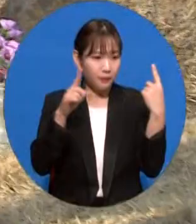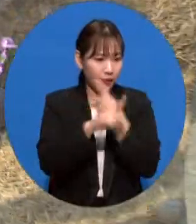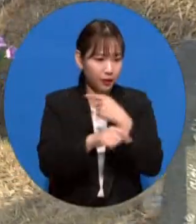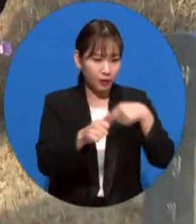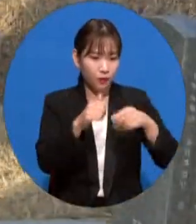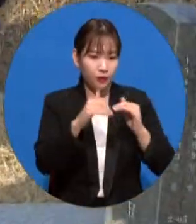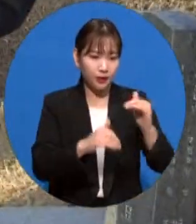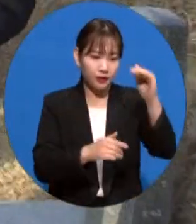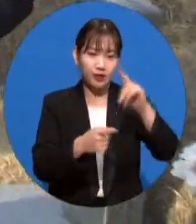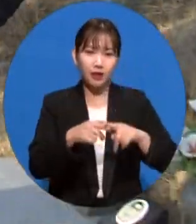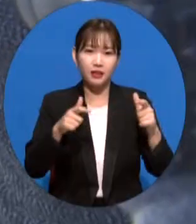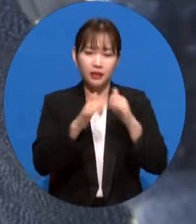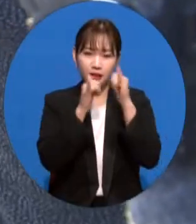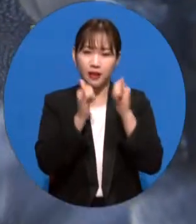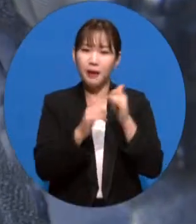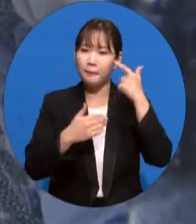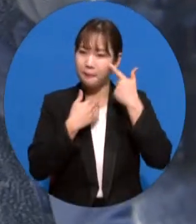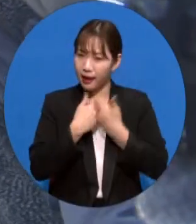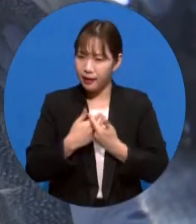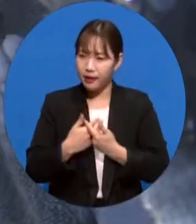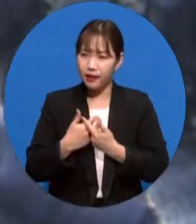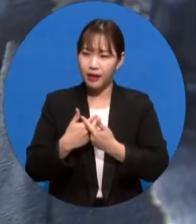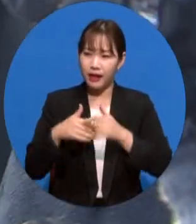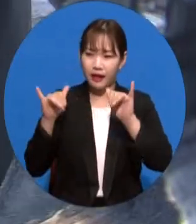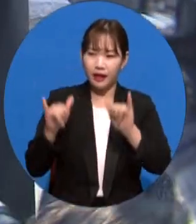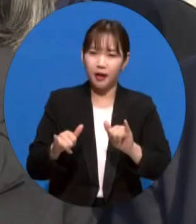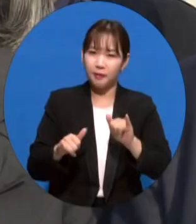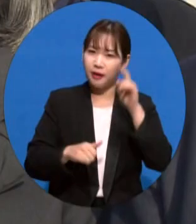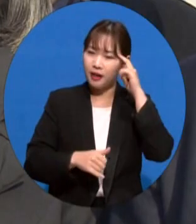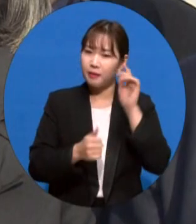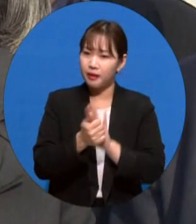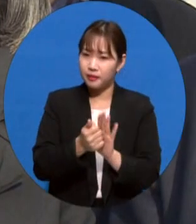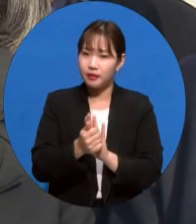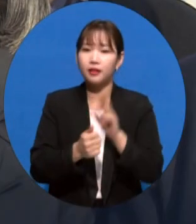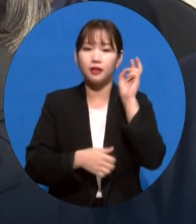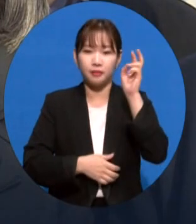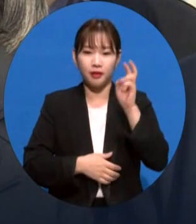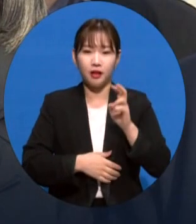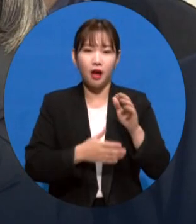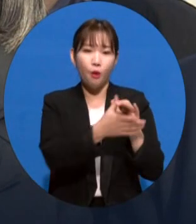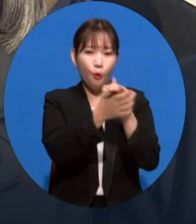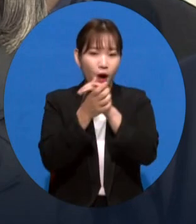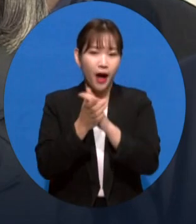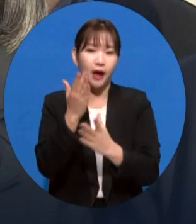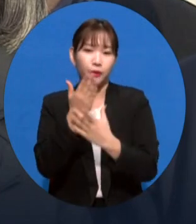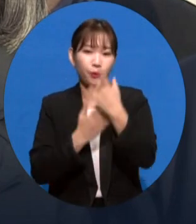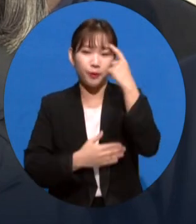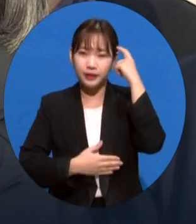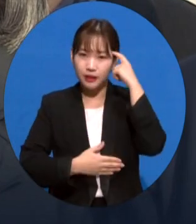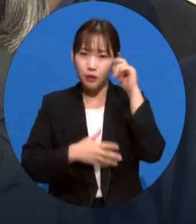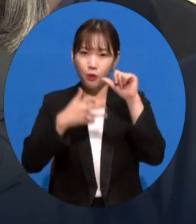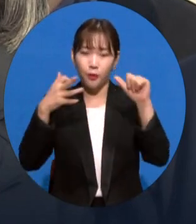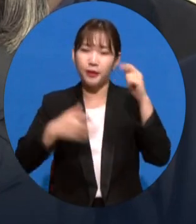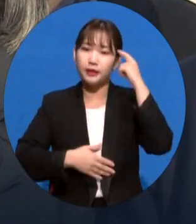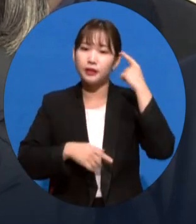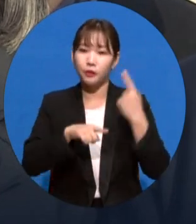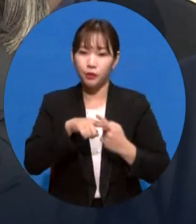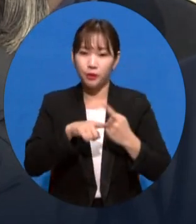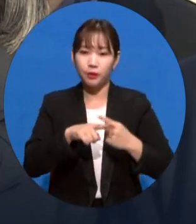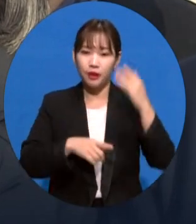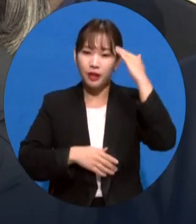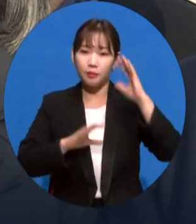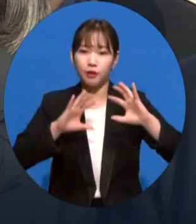대한 지역사회의 반발을 의식한 행보로 해석됩니다. 화해와 통합의 정신이 5.18 정신이고